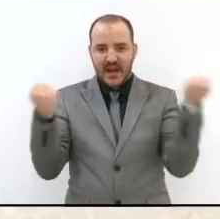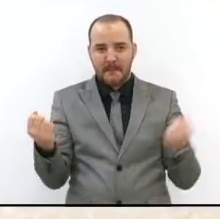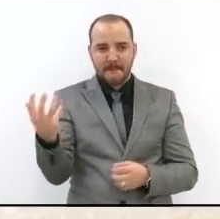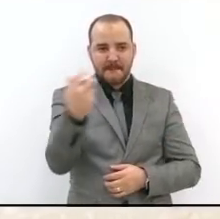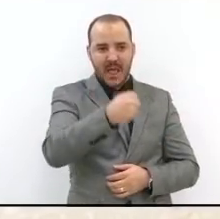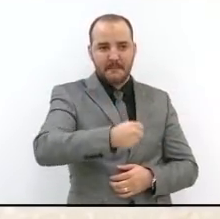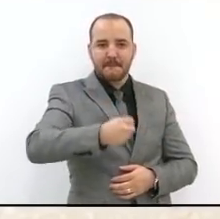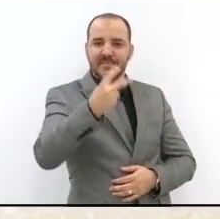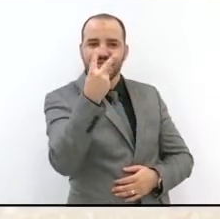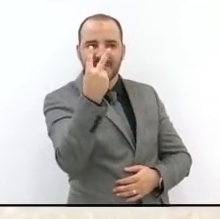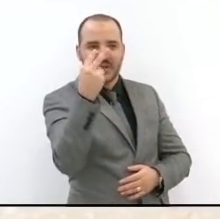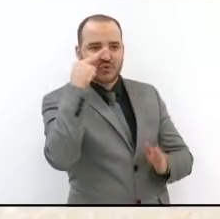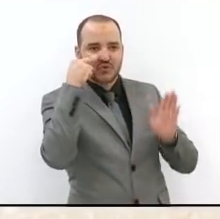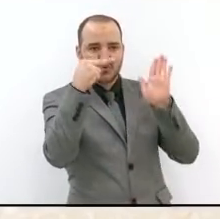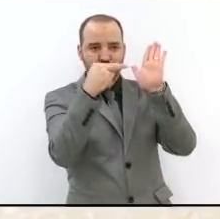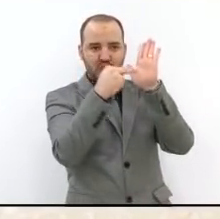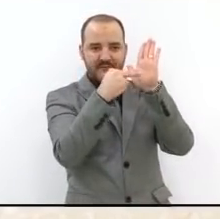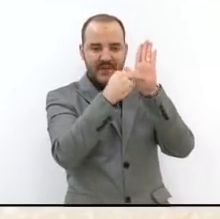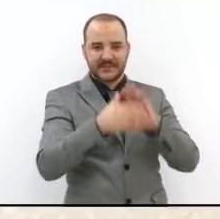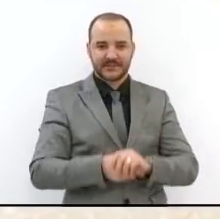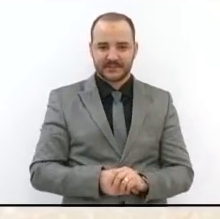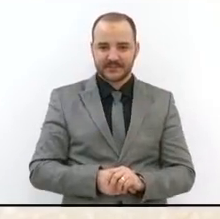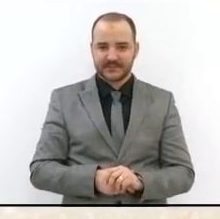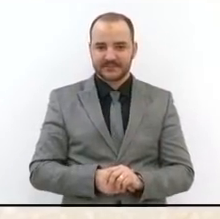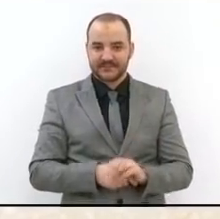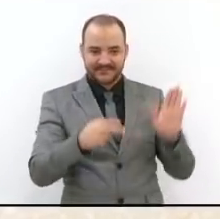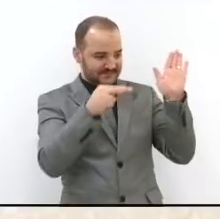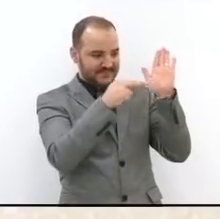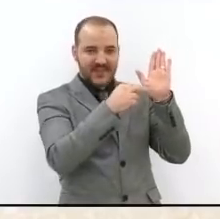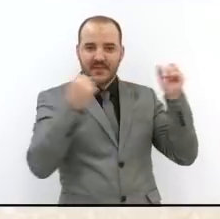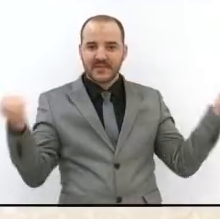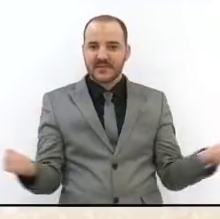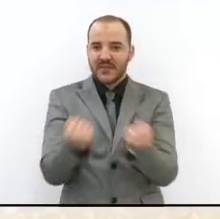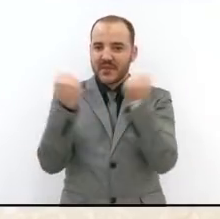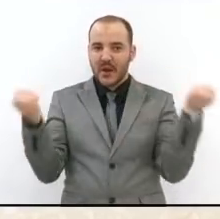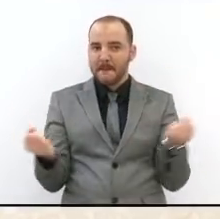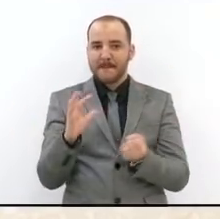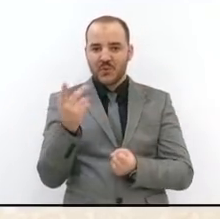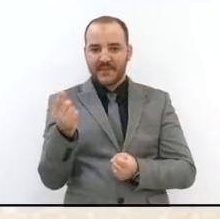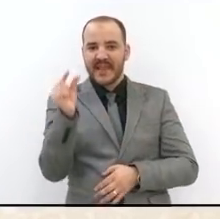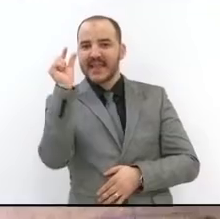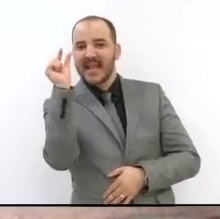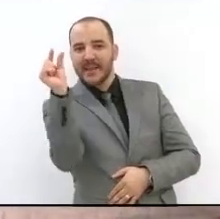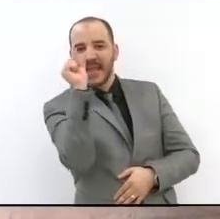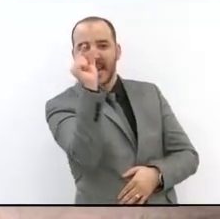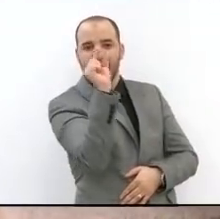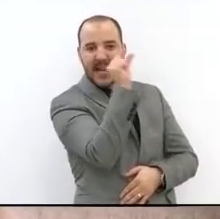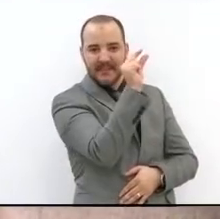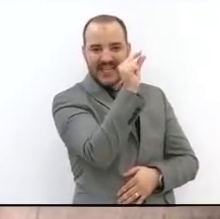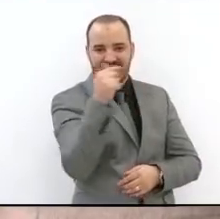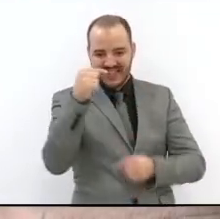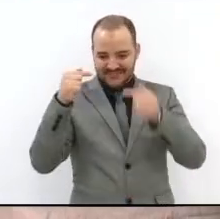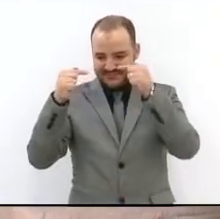هذا التدريب هو عبارة عن مجموعة من الكلمات